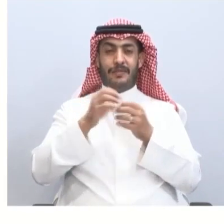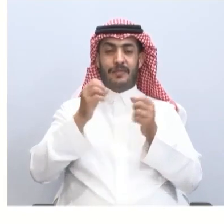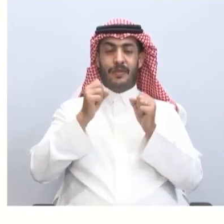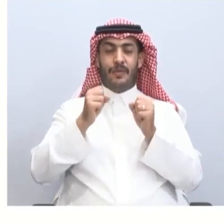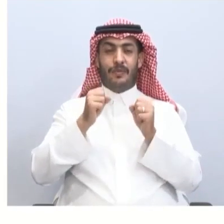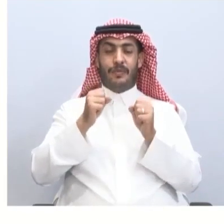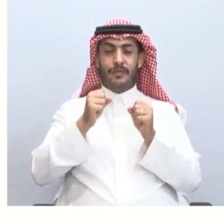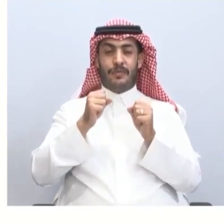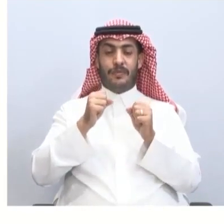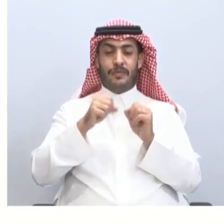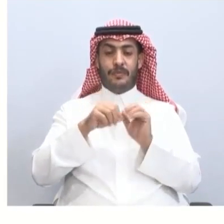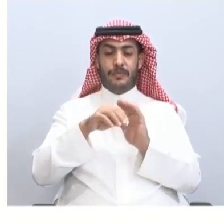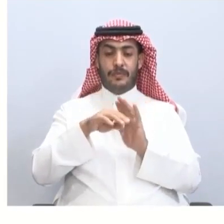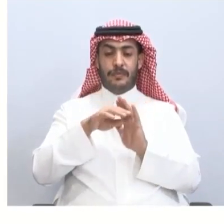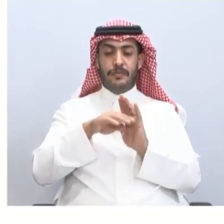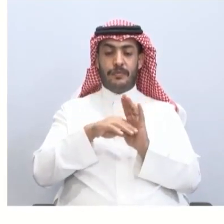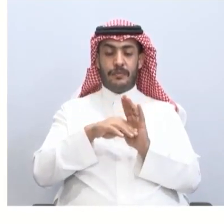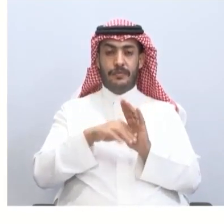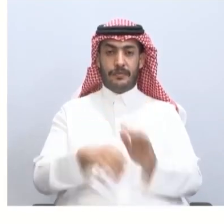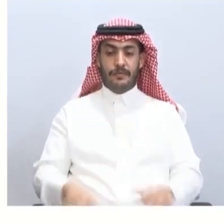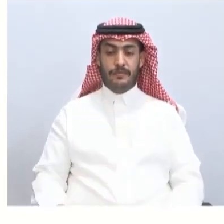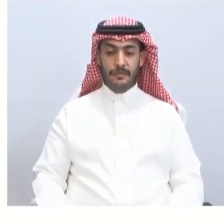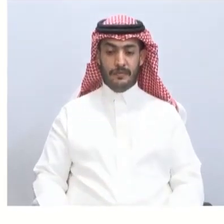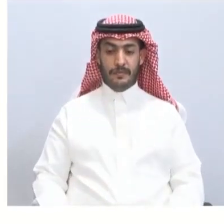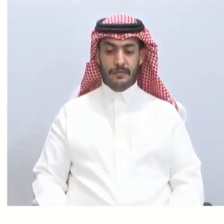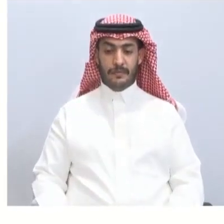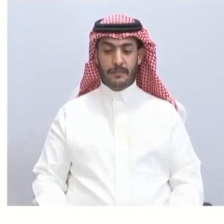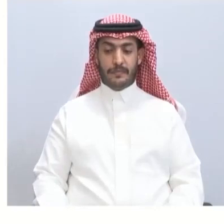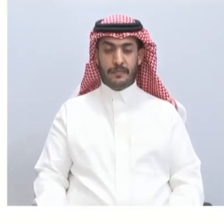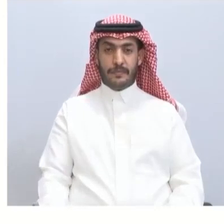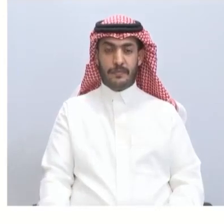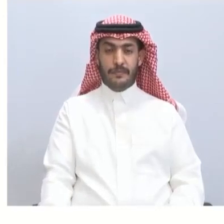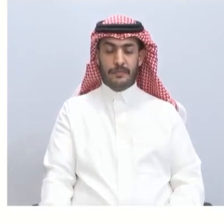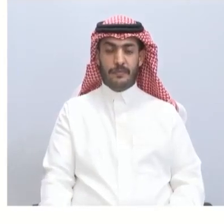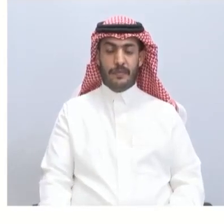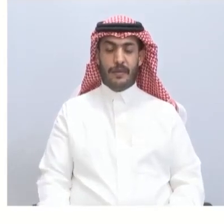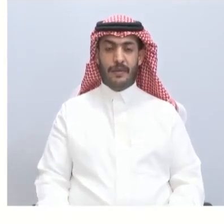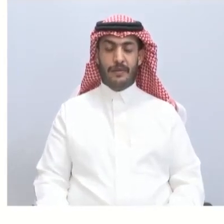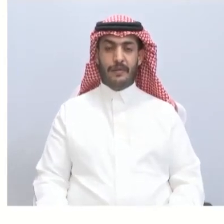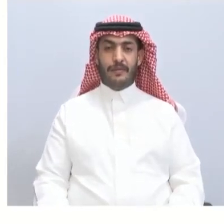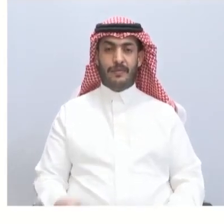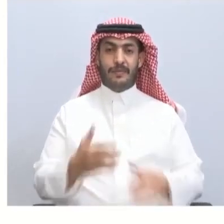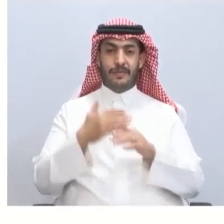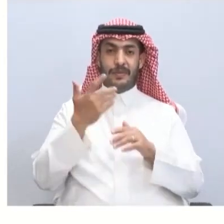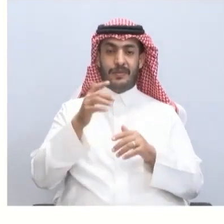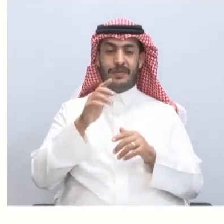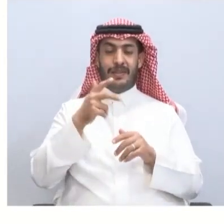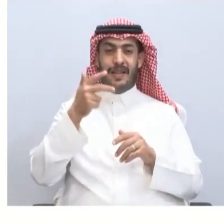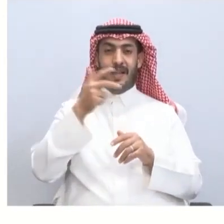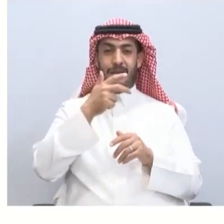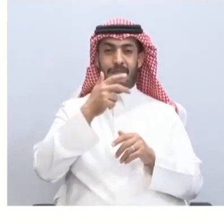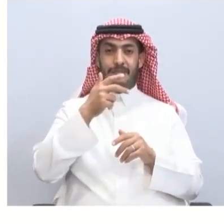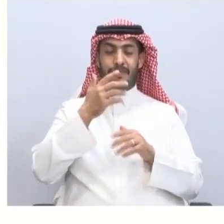قوه ا قوه للدوله السعوديه الاولى بداوا بضم جنوب غرب البلاد